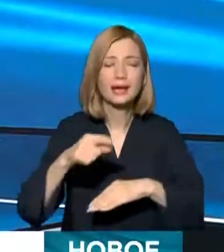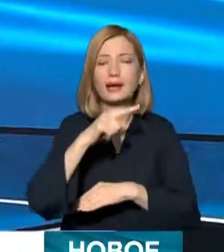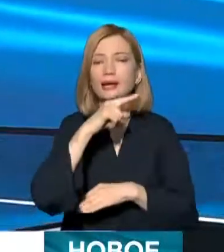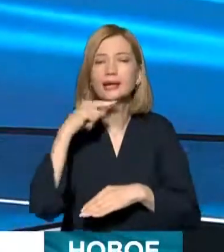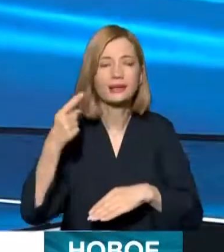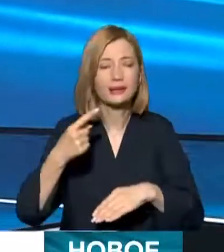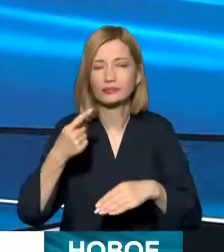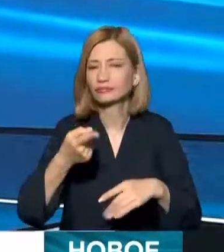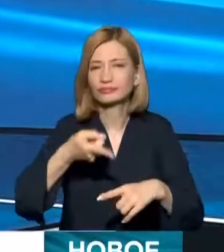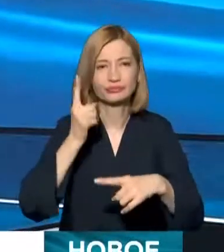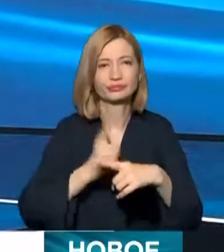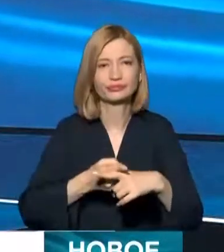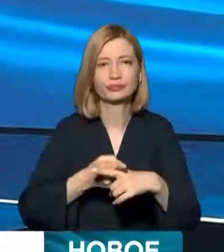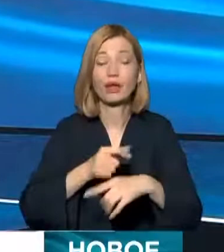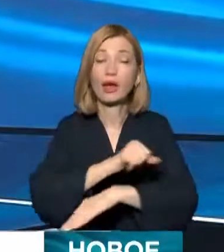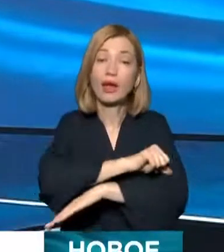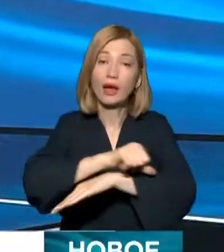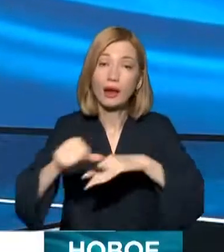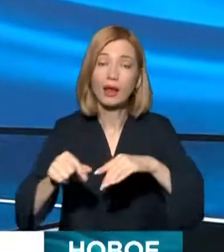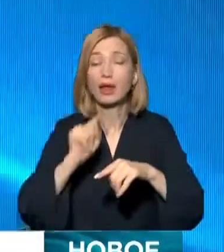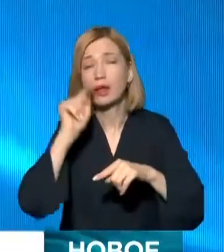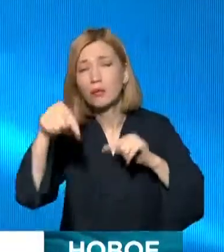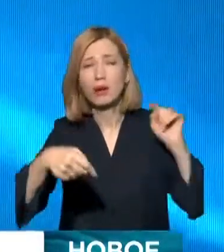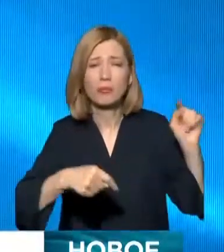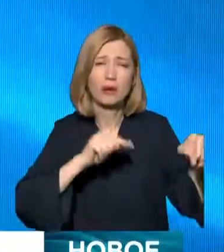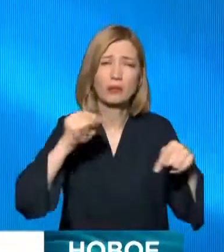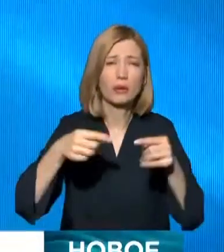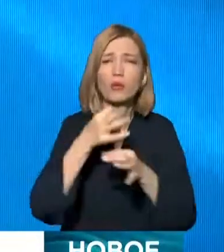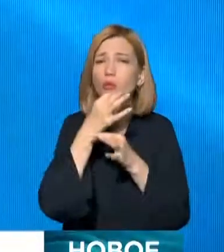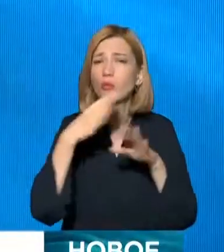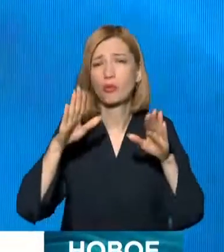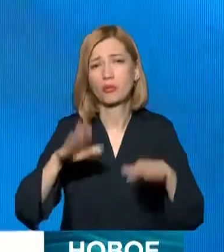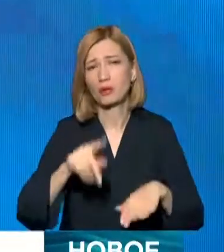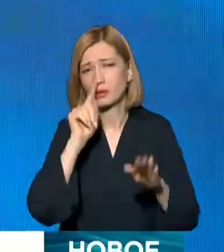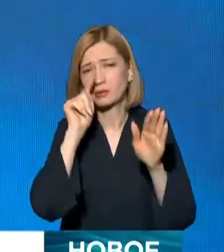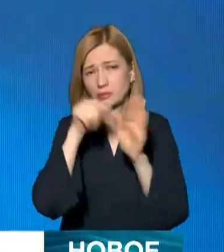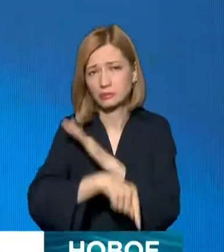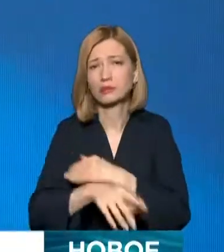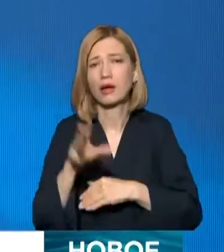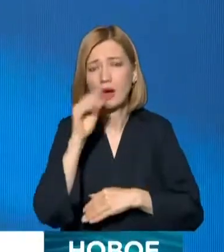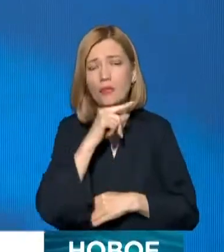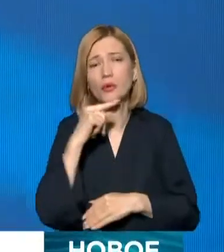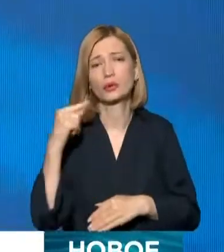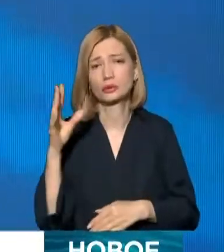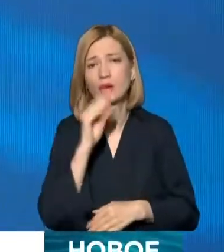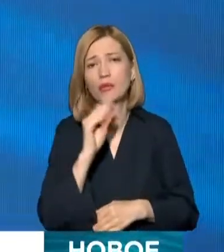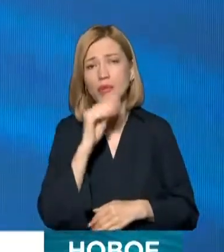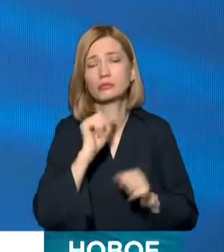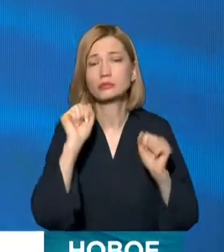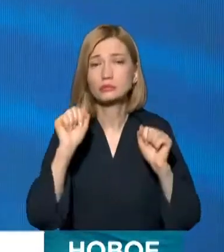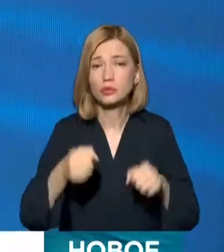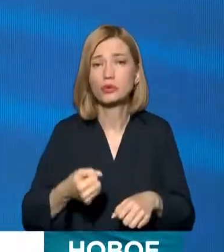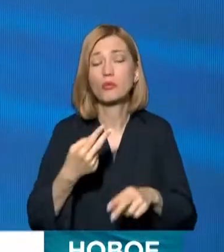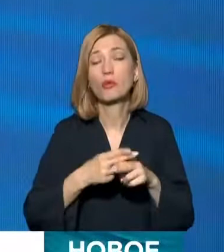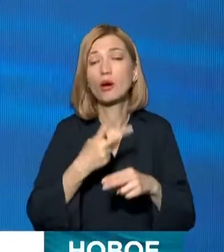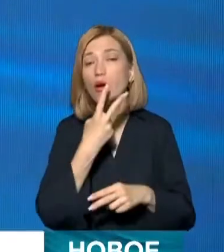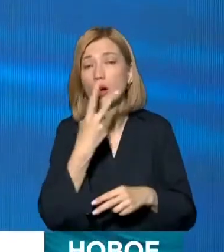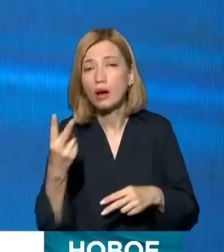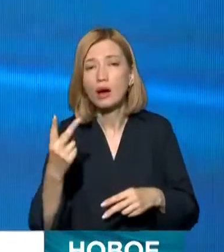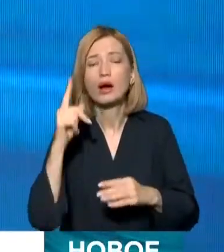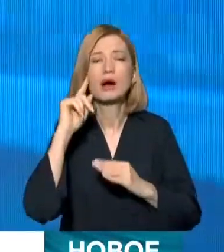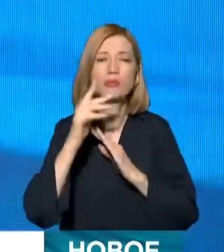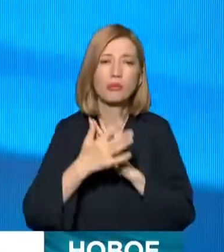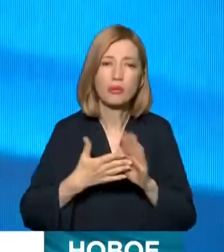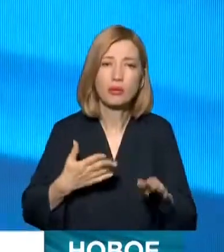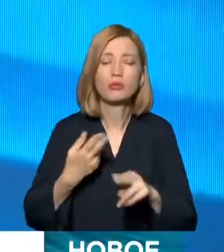В этом плане мы должны брать тот опыт с европейских стран, он сейчас для нас бесценен. Как мы можем